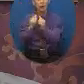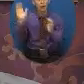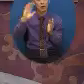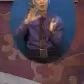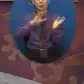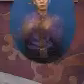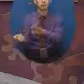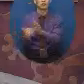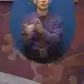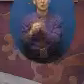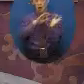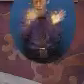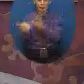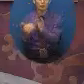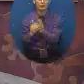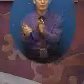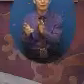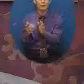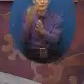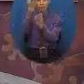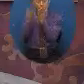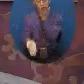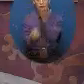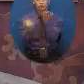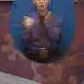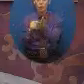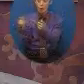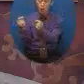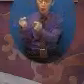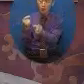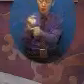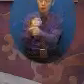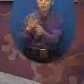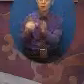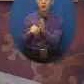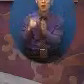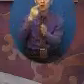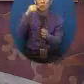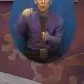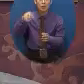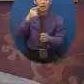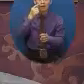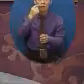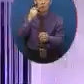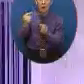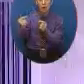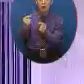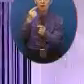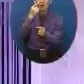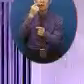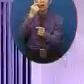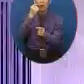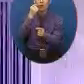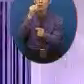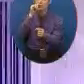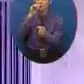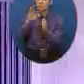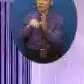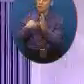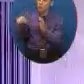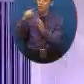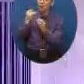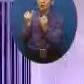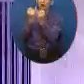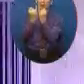중학생들이 죽었대요. 모두 죽었대요. 그래서 근처에 있는 지금 일본 얘기입니다. 그 일본에 있었던 그